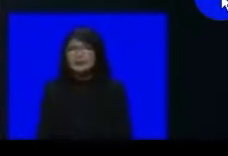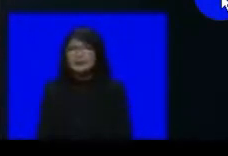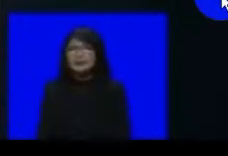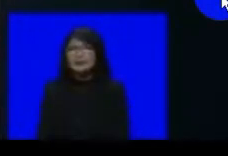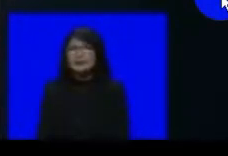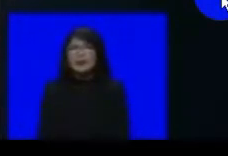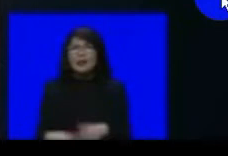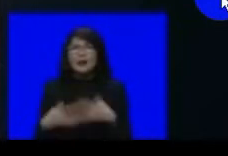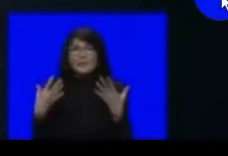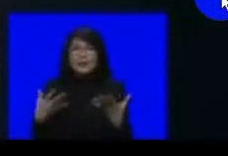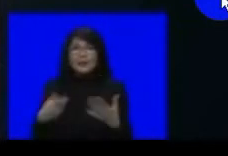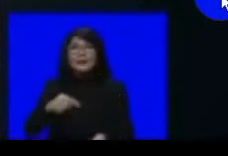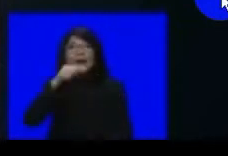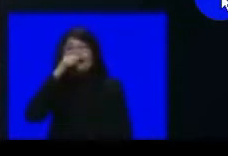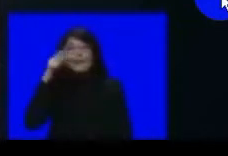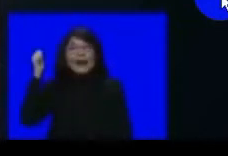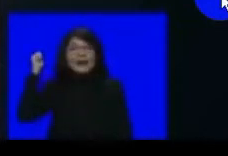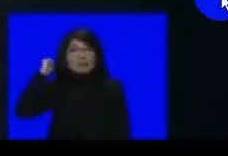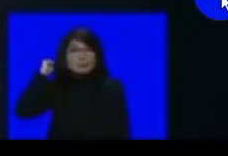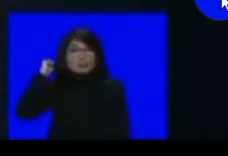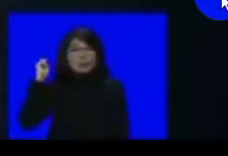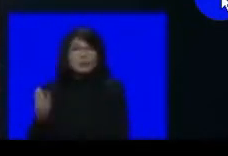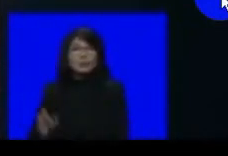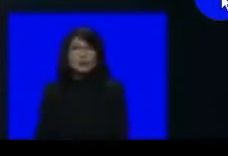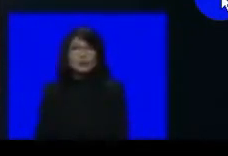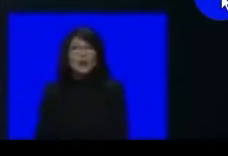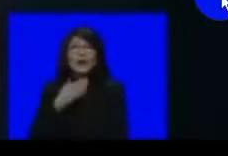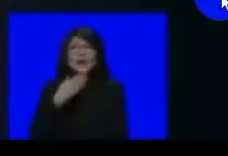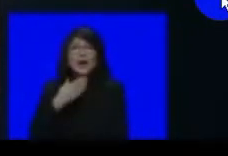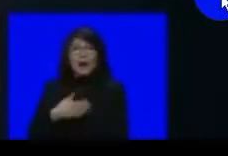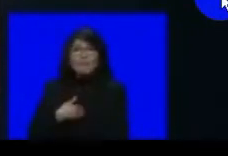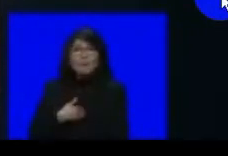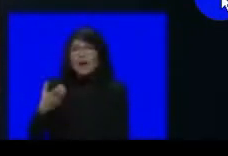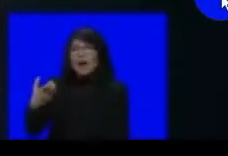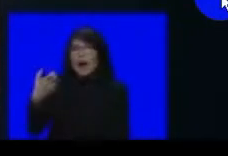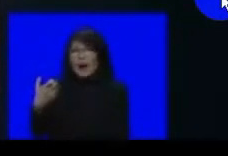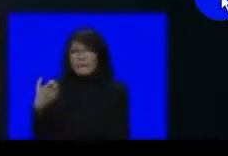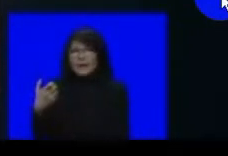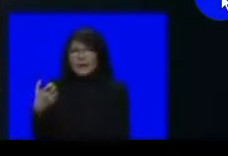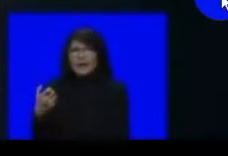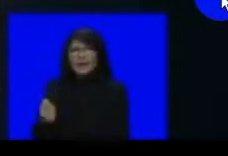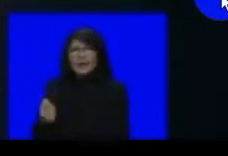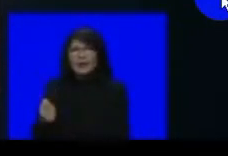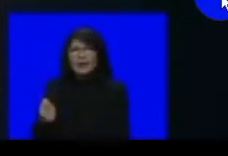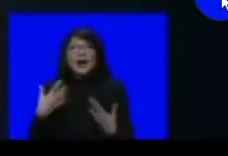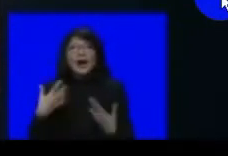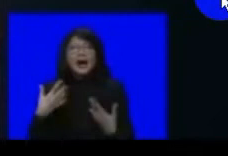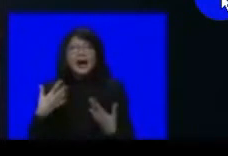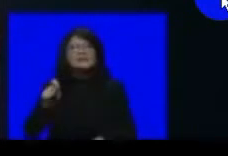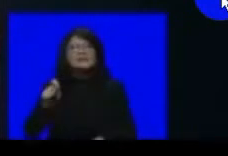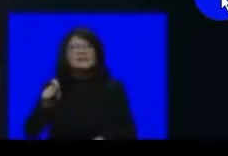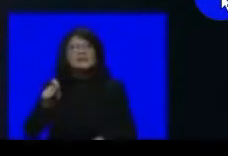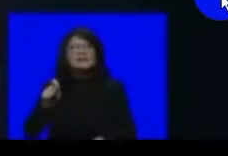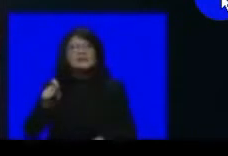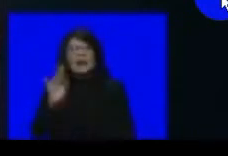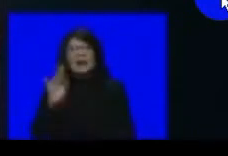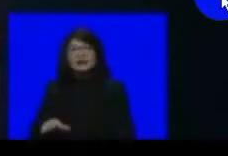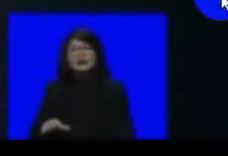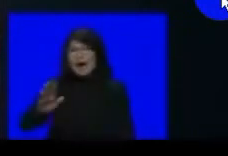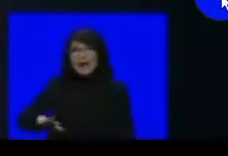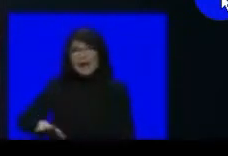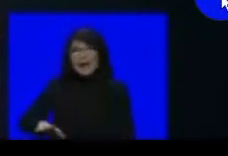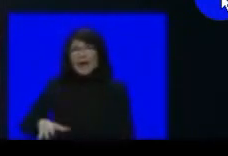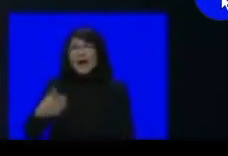Samuel, bagaimana orang tua yang tadi memiliki gawe, kemudian habis dipakai dalam rangka sesuatu, kemudian anak